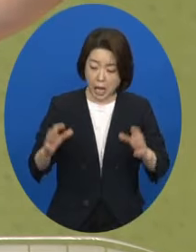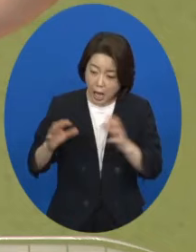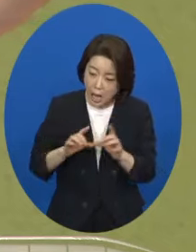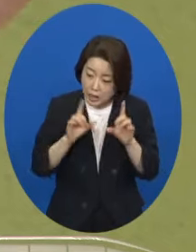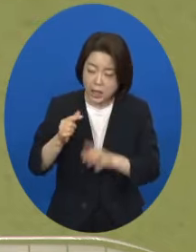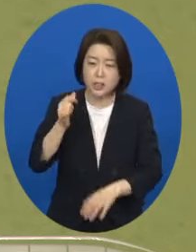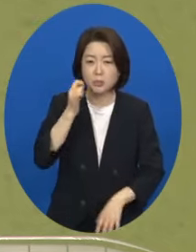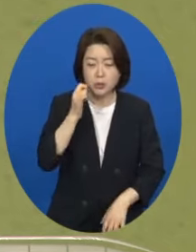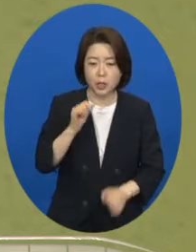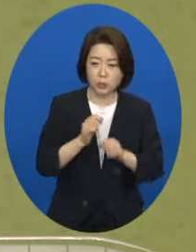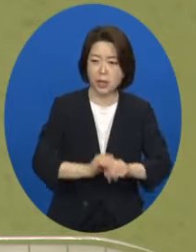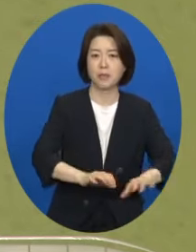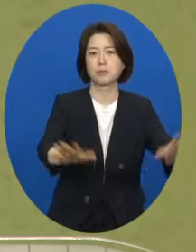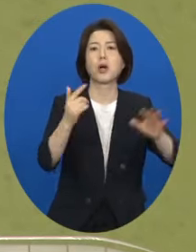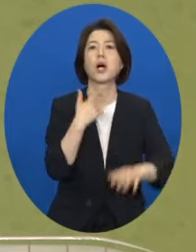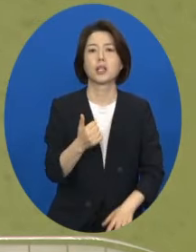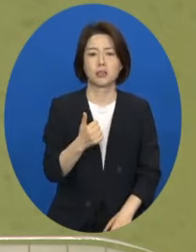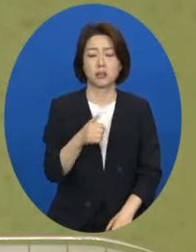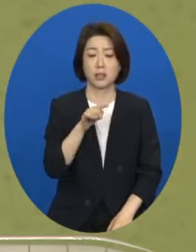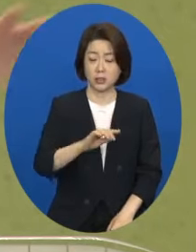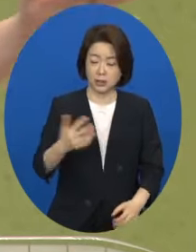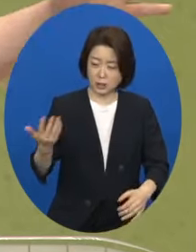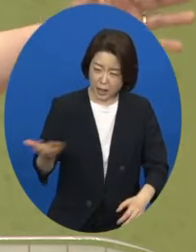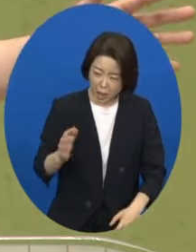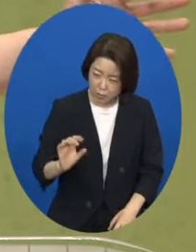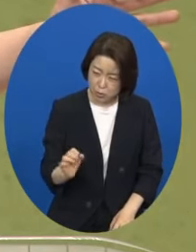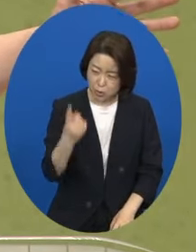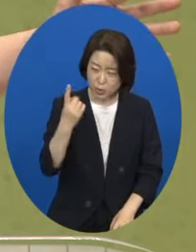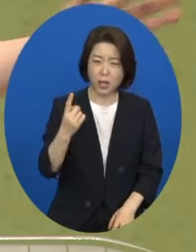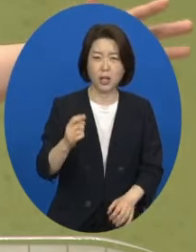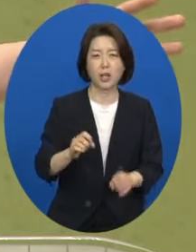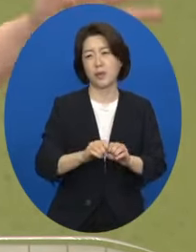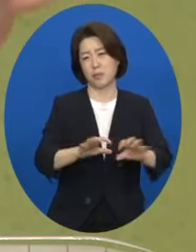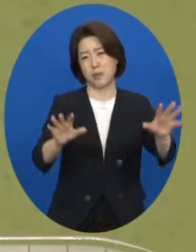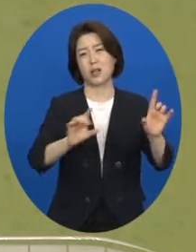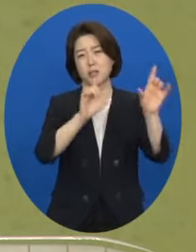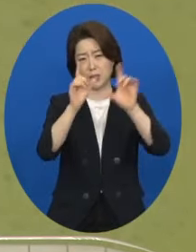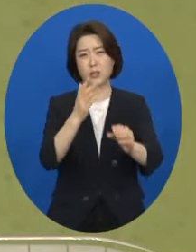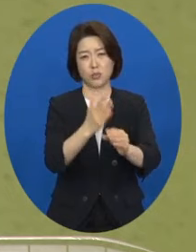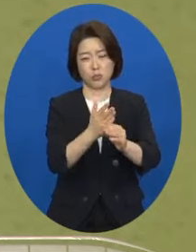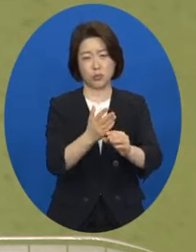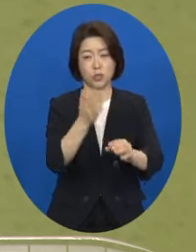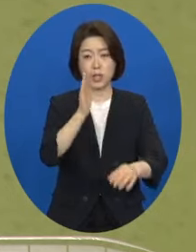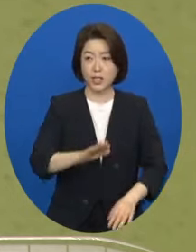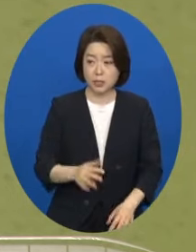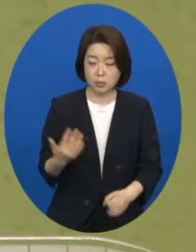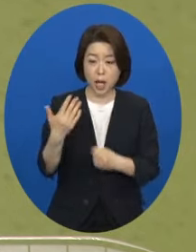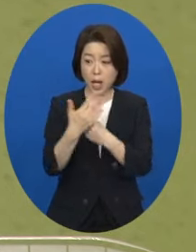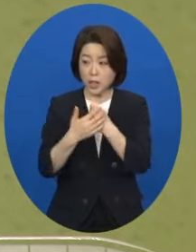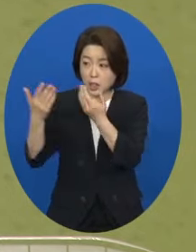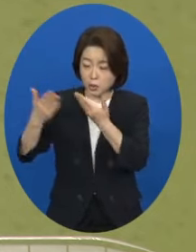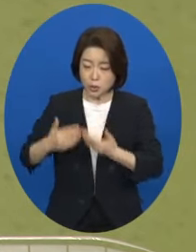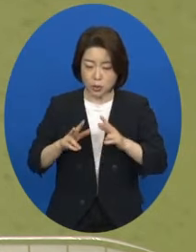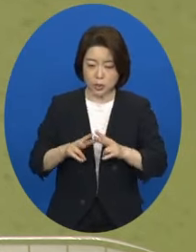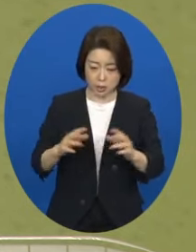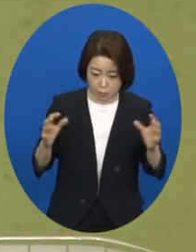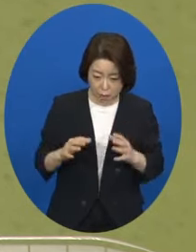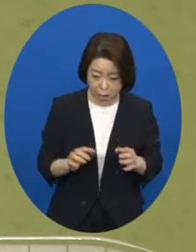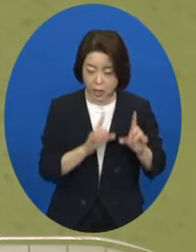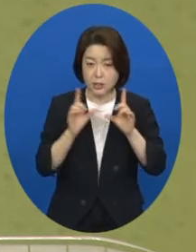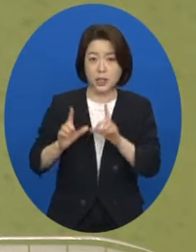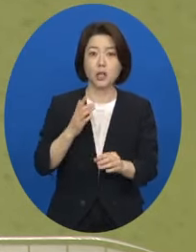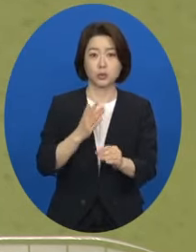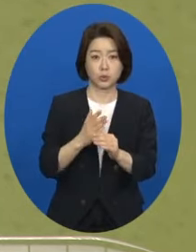됐습니다. 그때 그 아픔으로 인하여서 다 흩어져 사는데 그리고 하나님은 은혜를 주셔서 지금 이렇게 살아갑니다 라고 하시는 이야기를